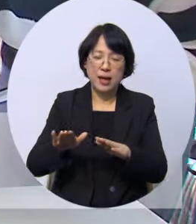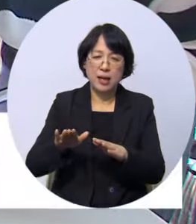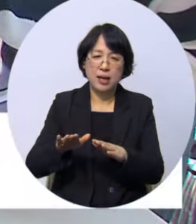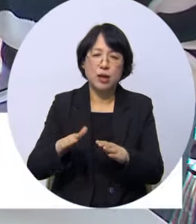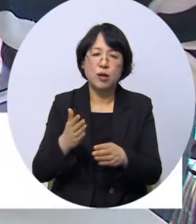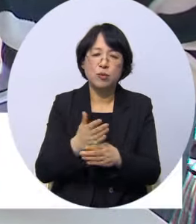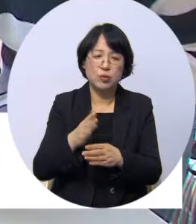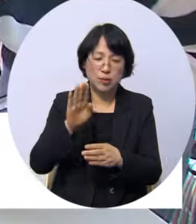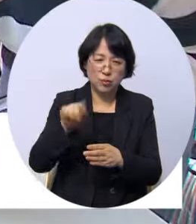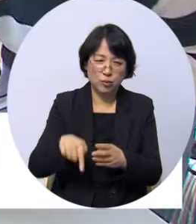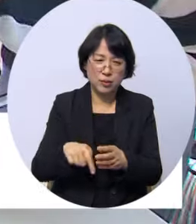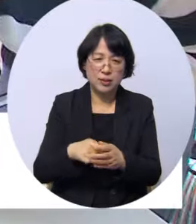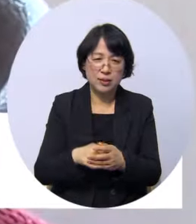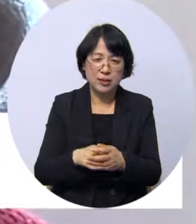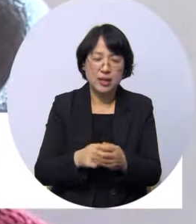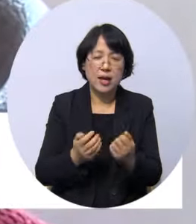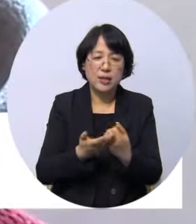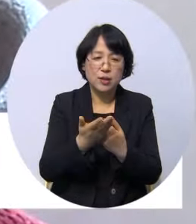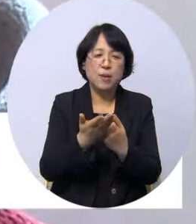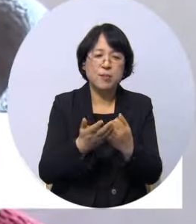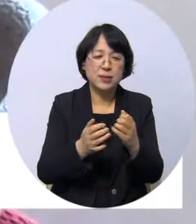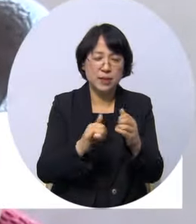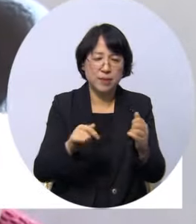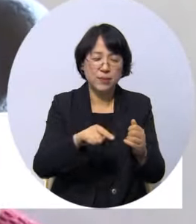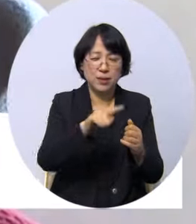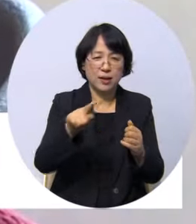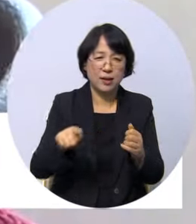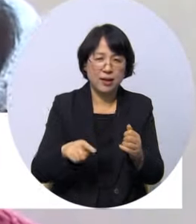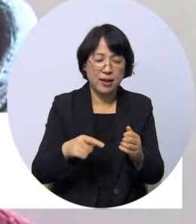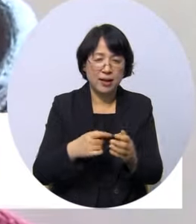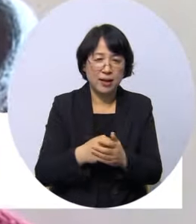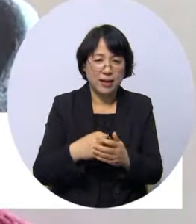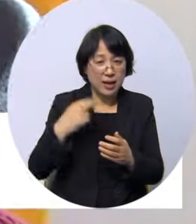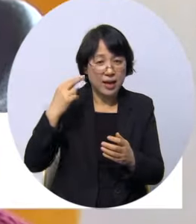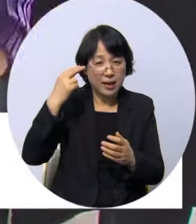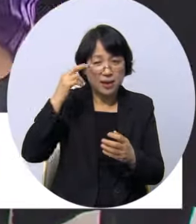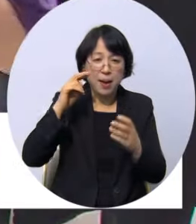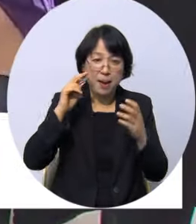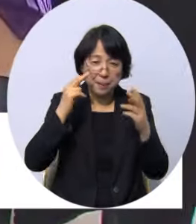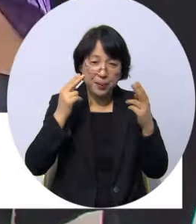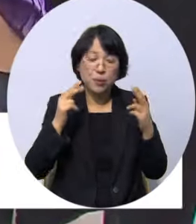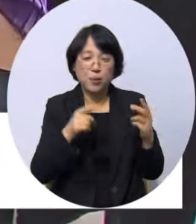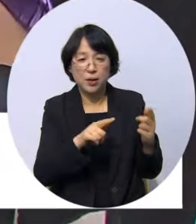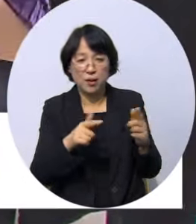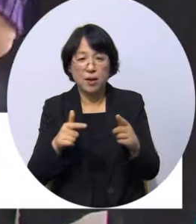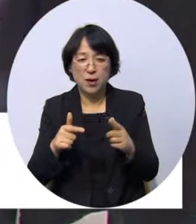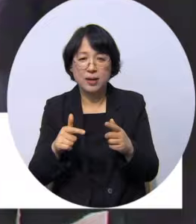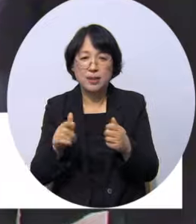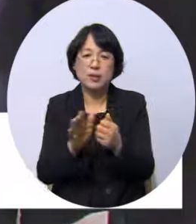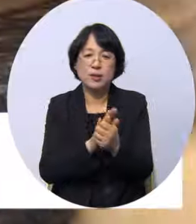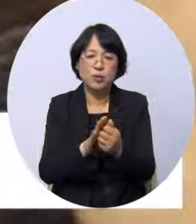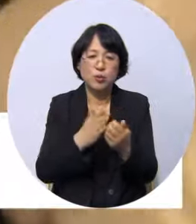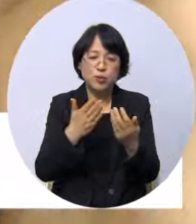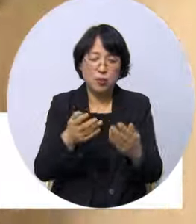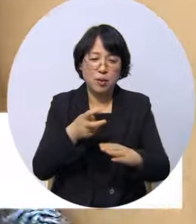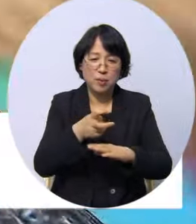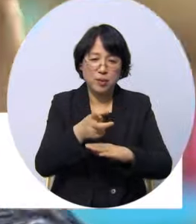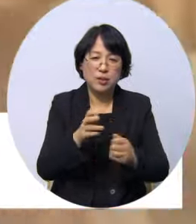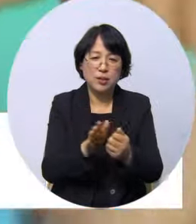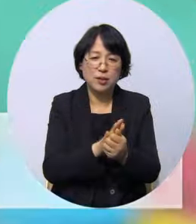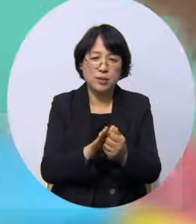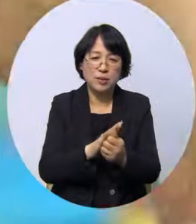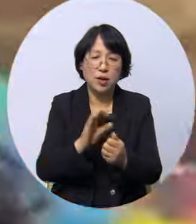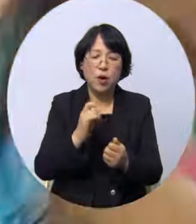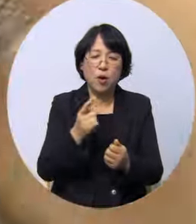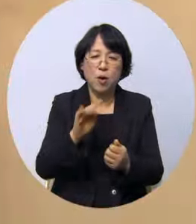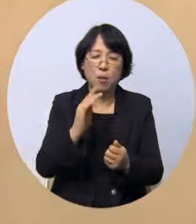주민들에게 이발과 미용 목욕 등 기본 생활 서비스까지 지원하는 어톤 복지 버스 서비스 이른바 어복